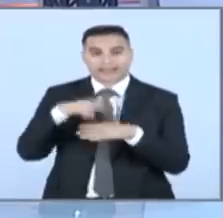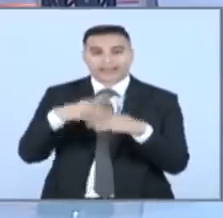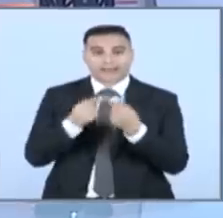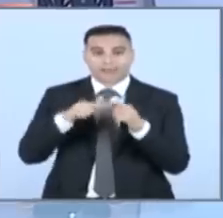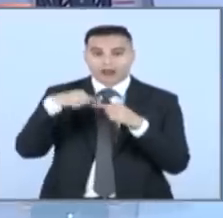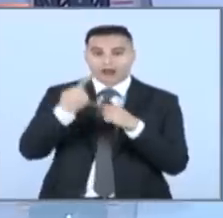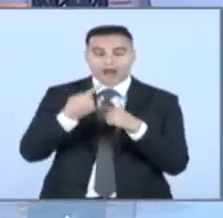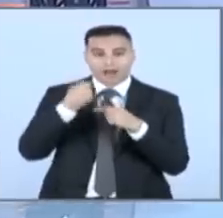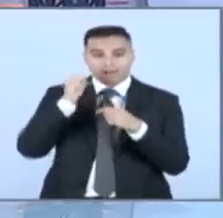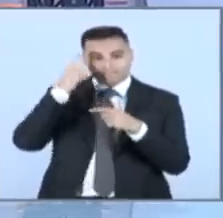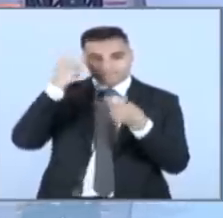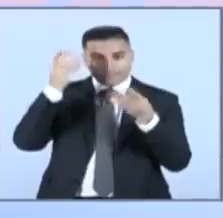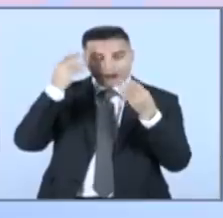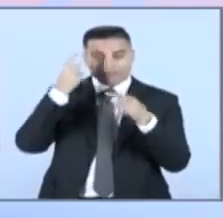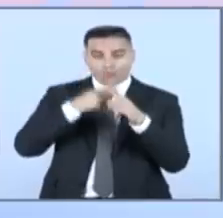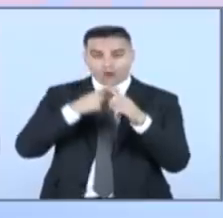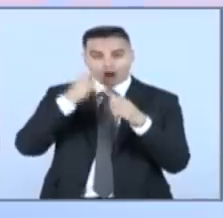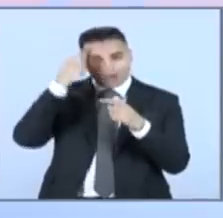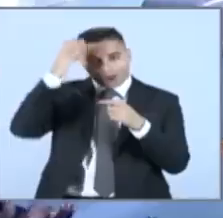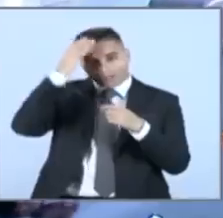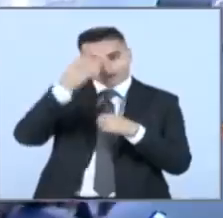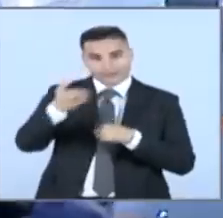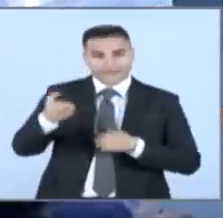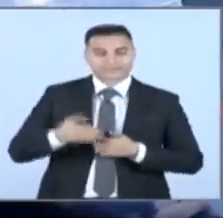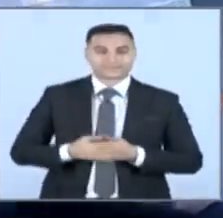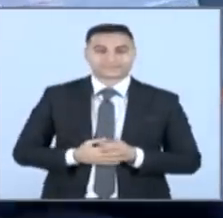تانية مع فقرة المعرفة والعباقرة.